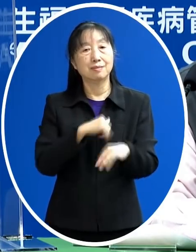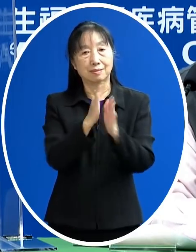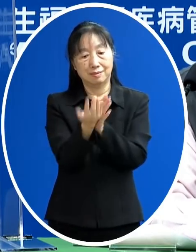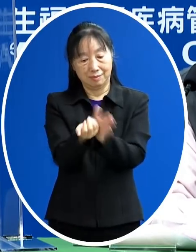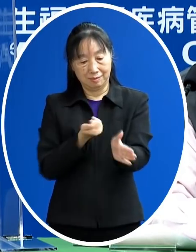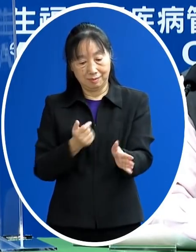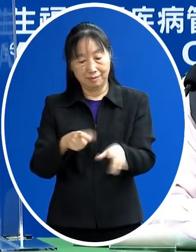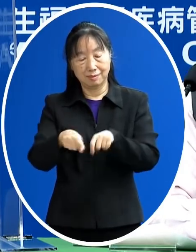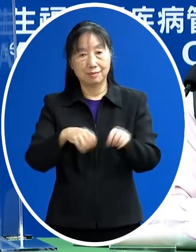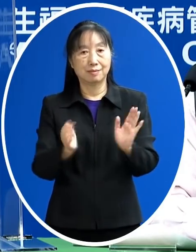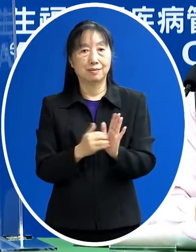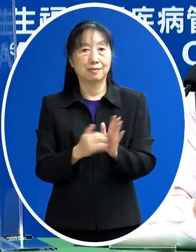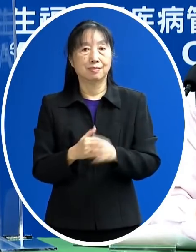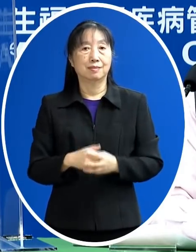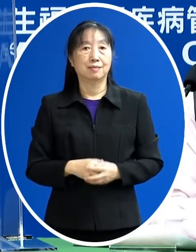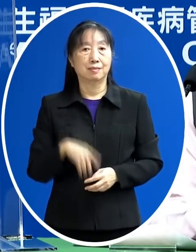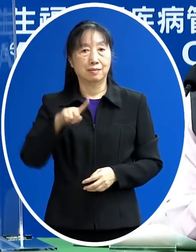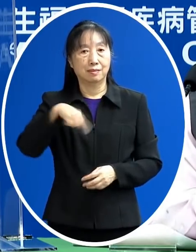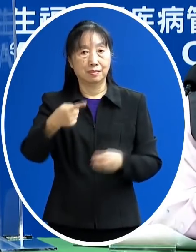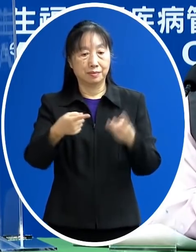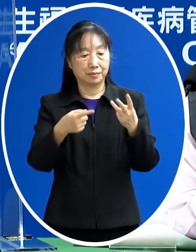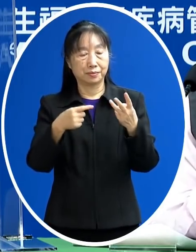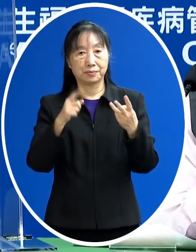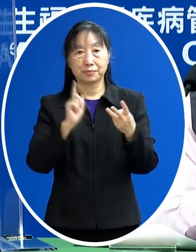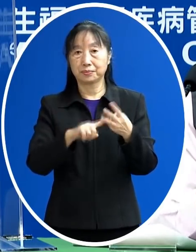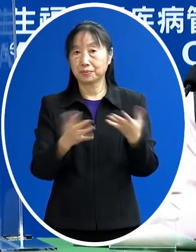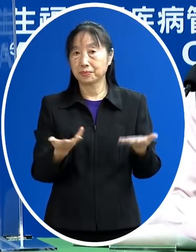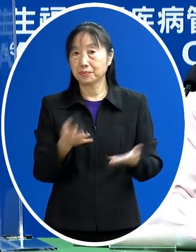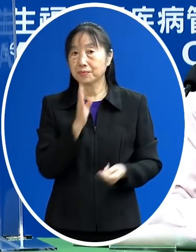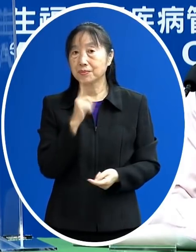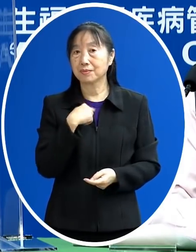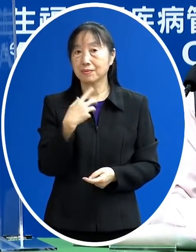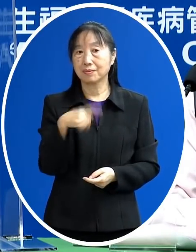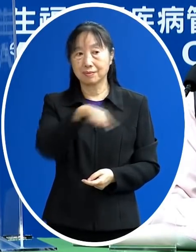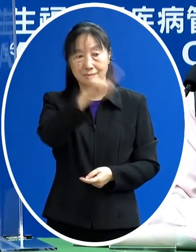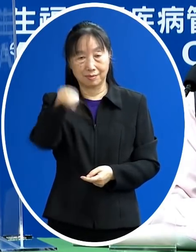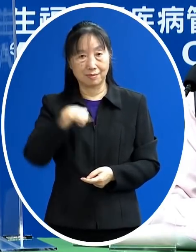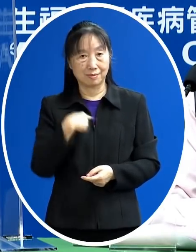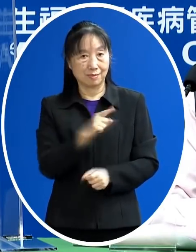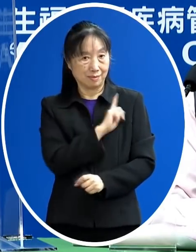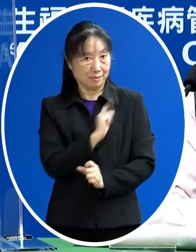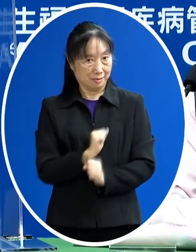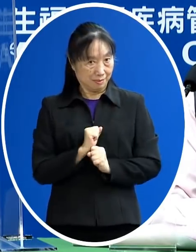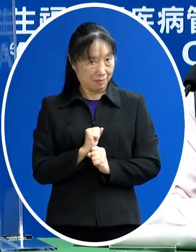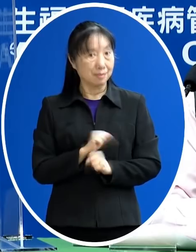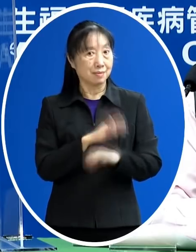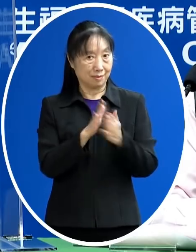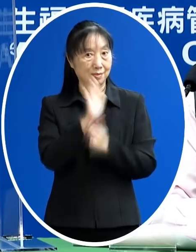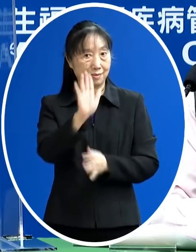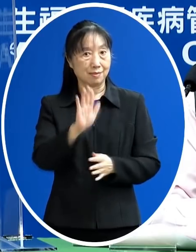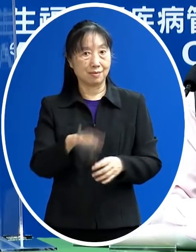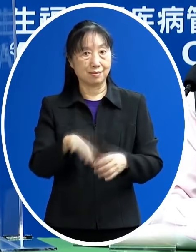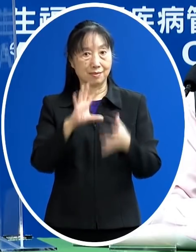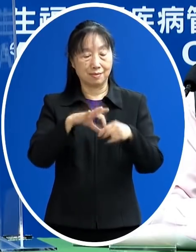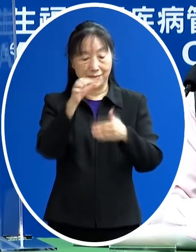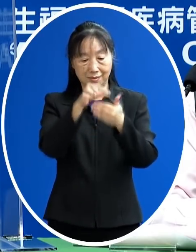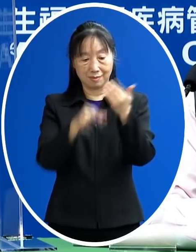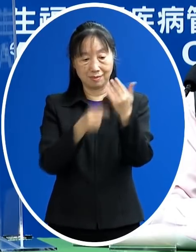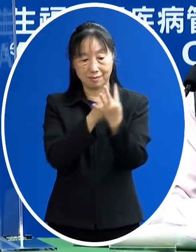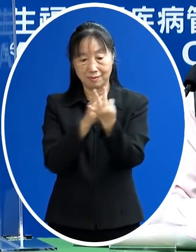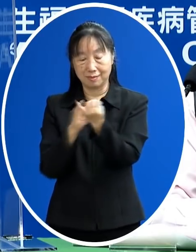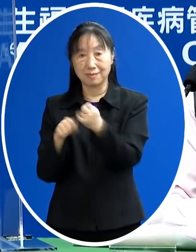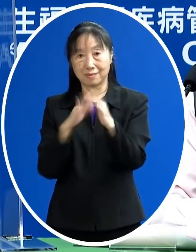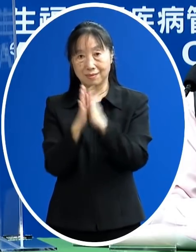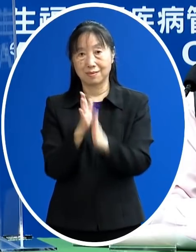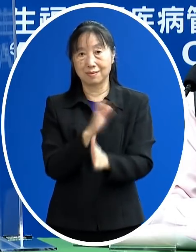的准备了。好，然后在第三个，大家大部分的警觉心也够。好，所以在几个条件之下，除非